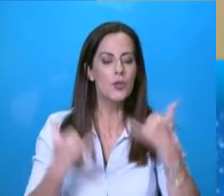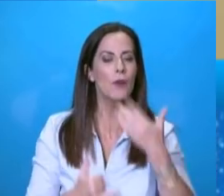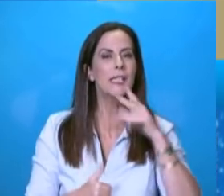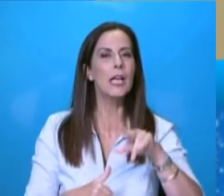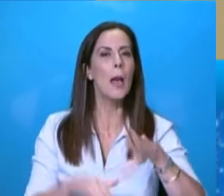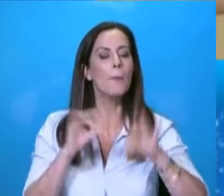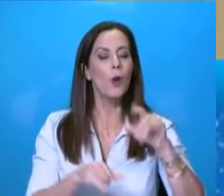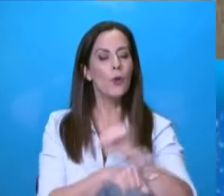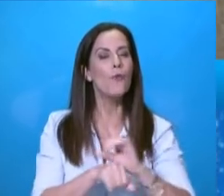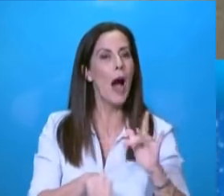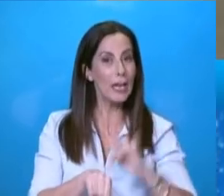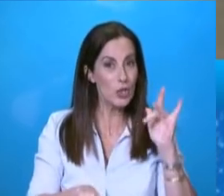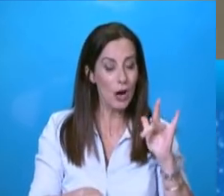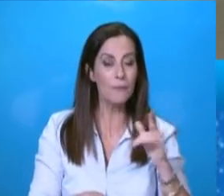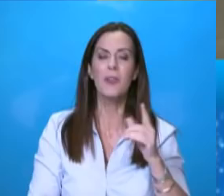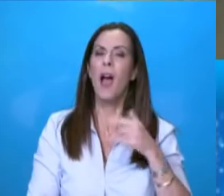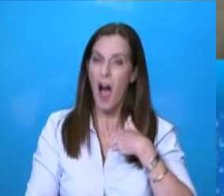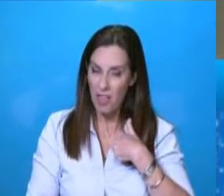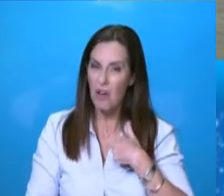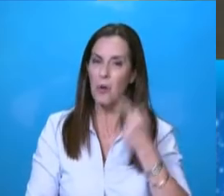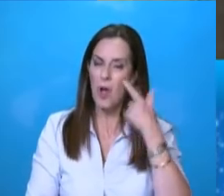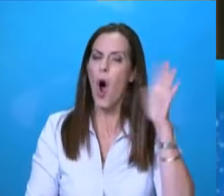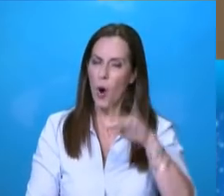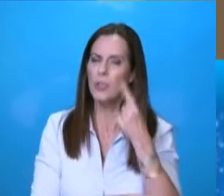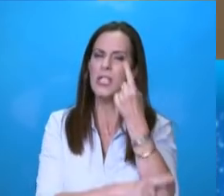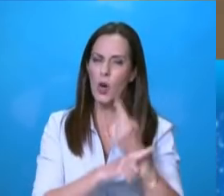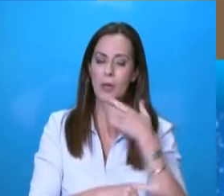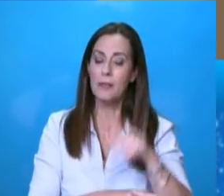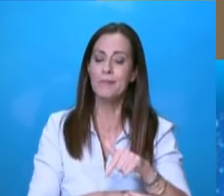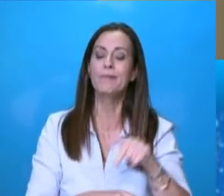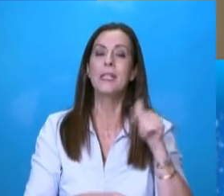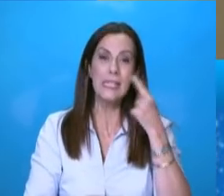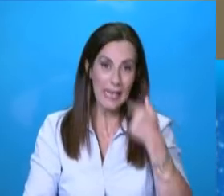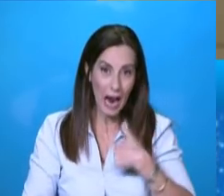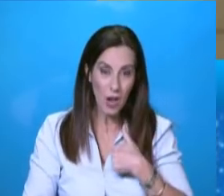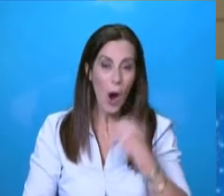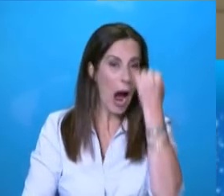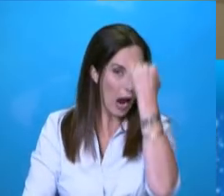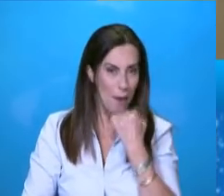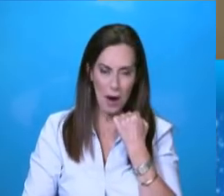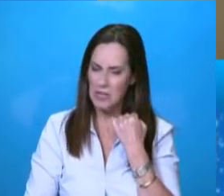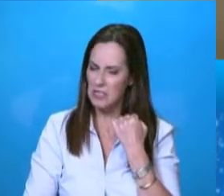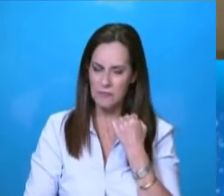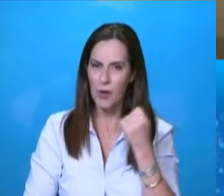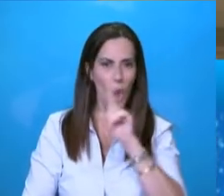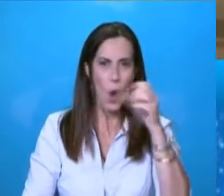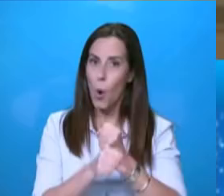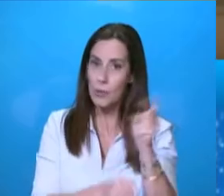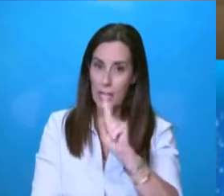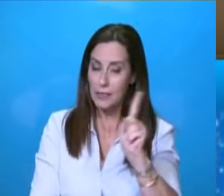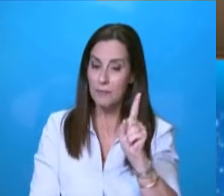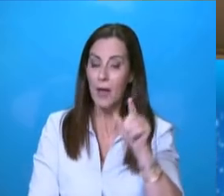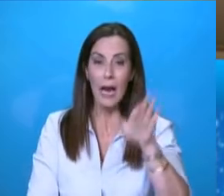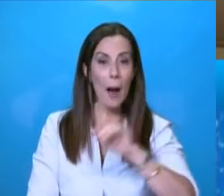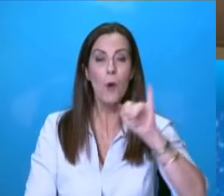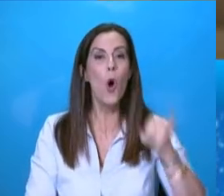הבחירות, וההערכה היא שנראה ירי נוסף. ככל הנראה, חמאס לא מבצע את הירי הזה, כנראה גם לא